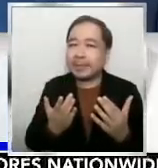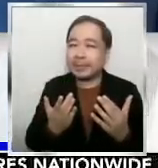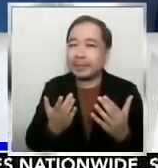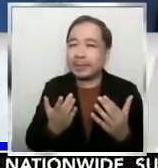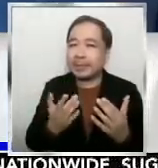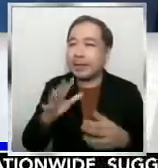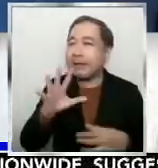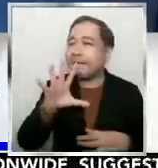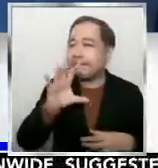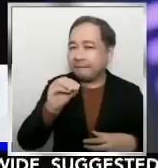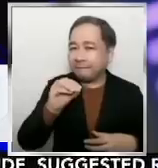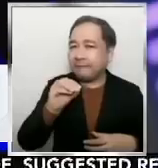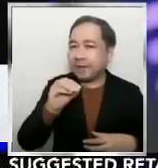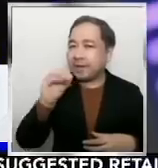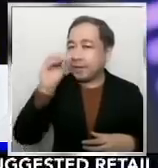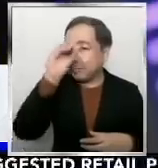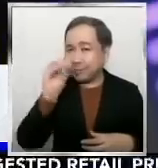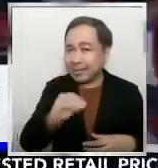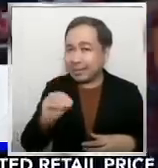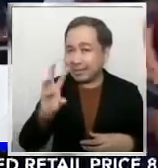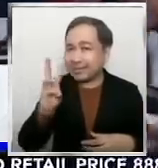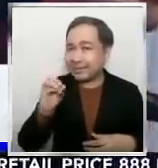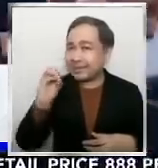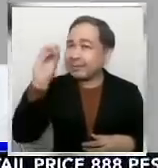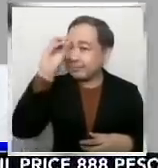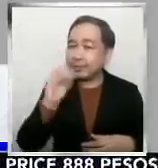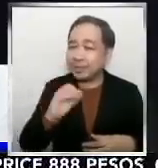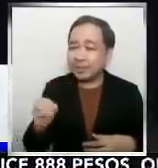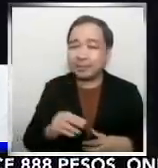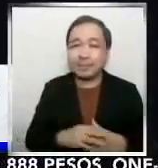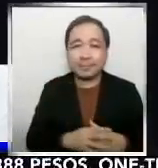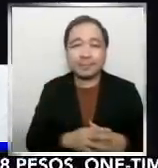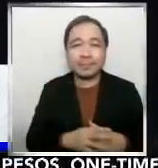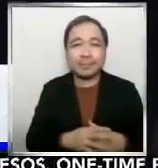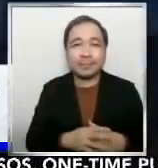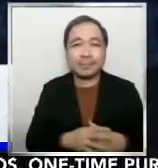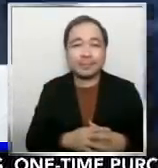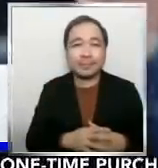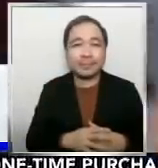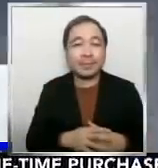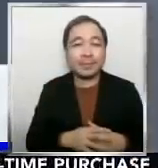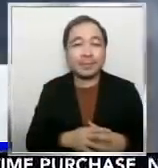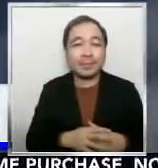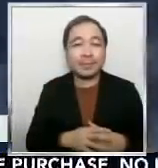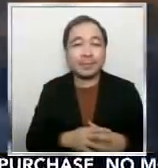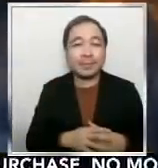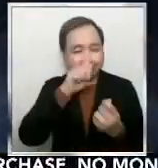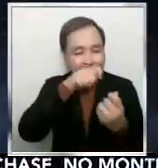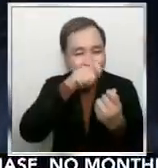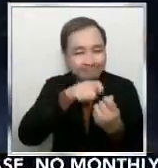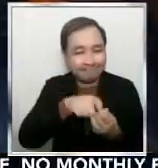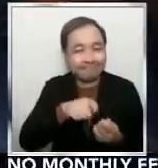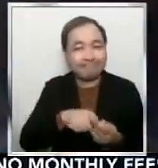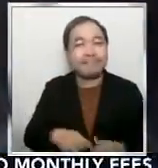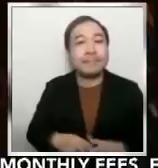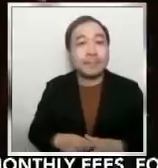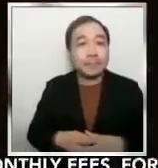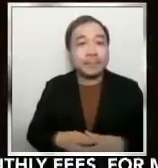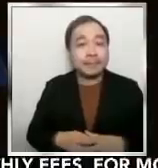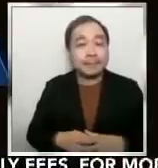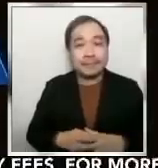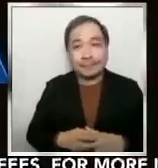50%, 60%, ganon. Ang klase talaga ang attention to detail. Nelson Canlas, updated sa Showbiz Happenings.